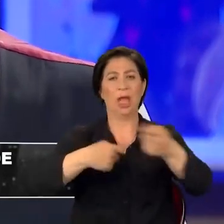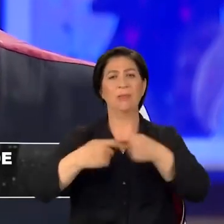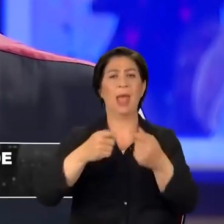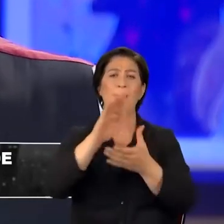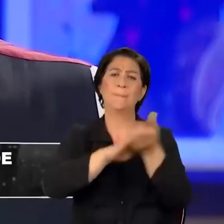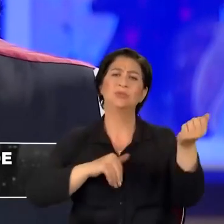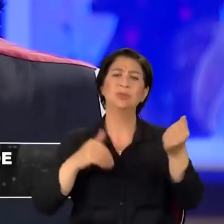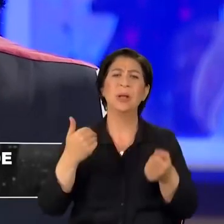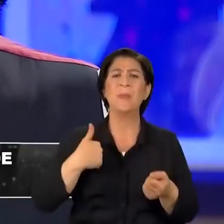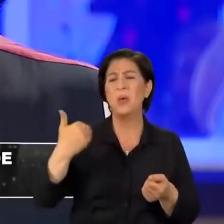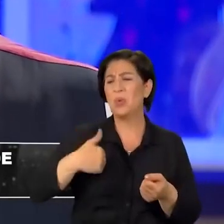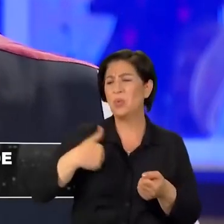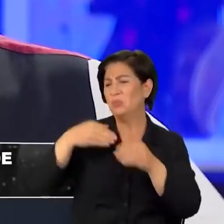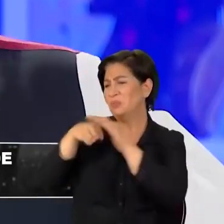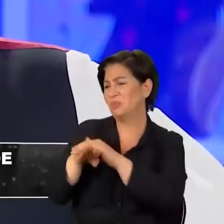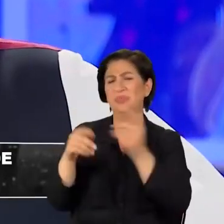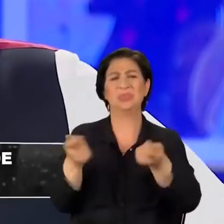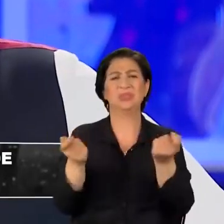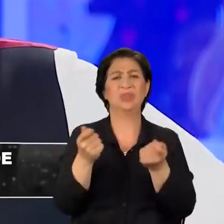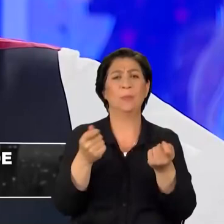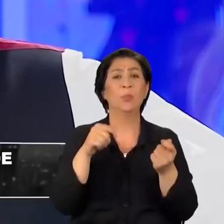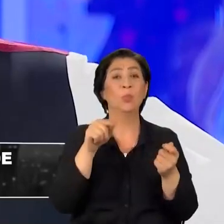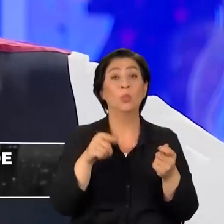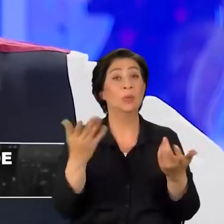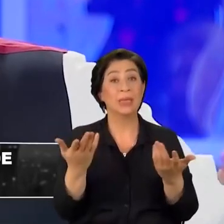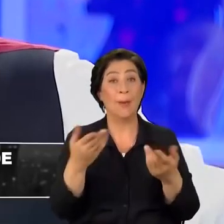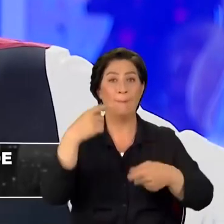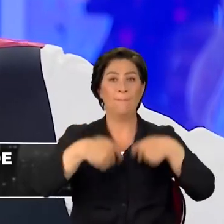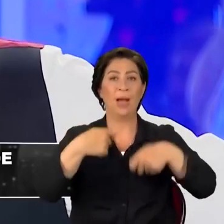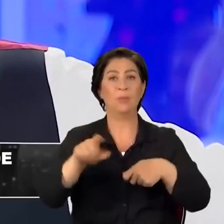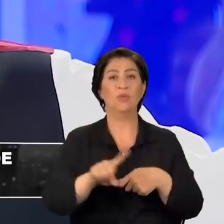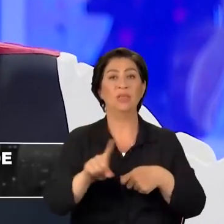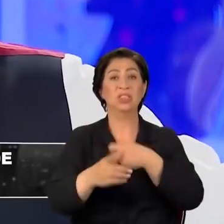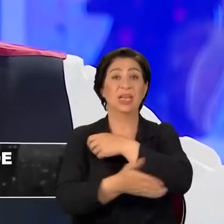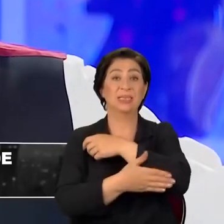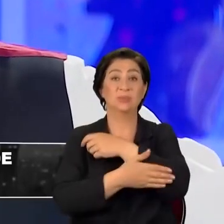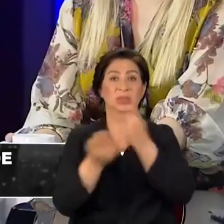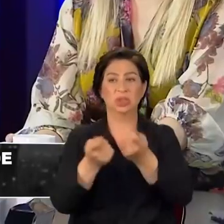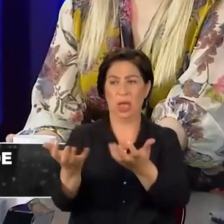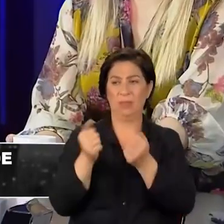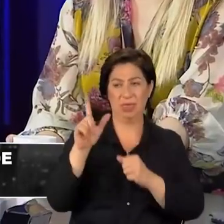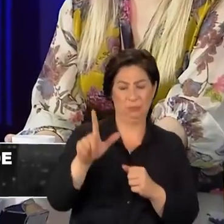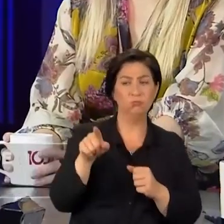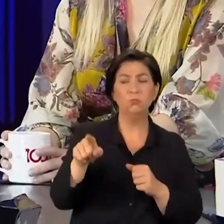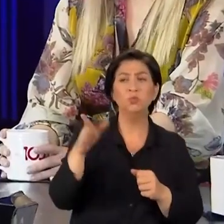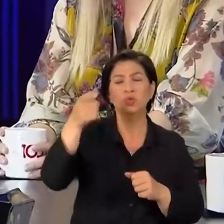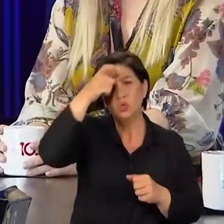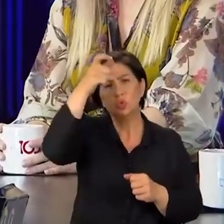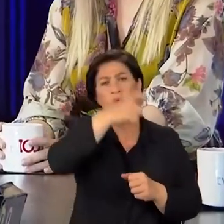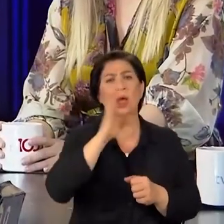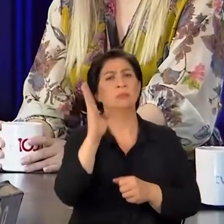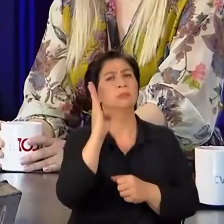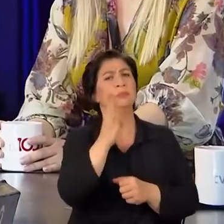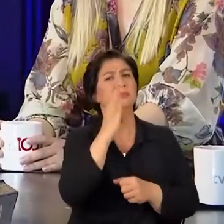oldu. Dedi ki ben bir kurumda gireceğim, çalışacağım. Evet. İlk yapacağı şey ne? Bunu bir banka müfettiş yardımcısı olarak işe alacaklar. Sonra bütün Türkiye'yi